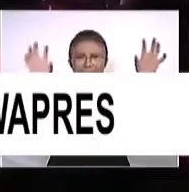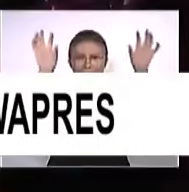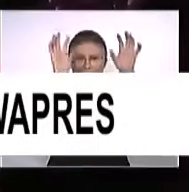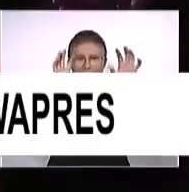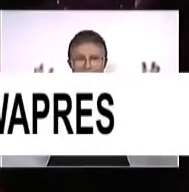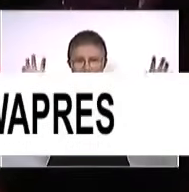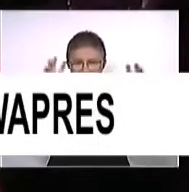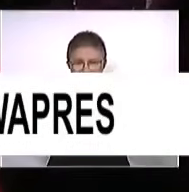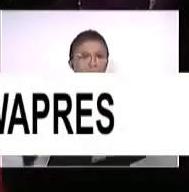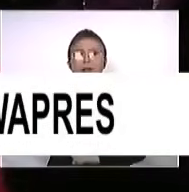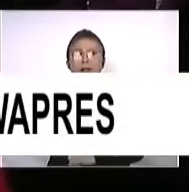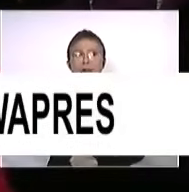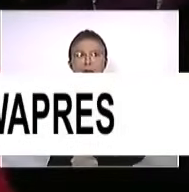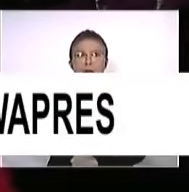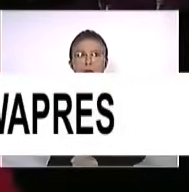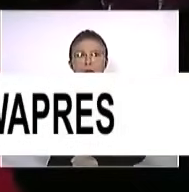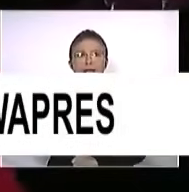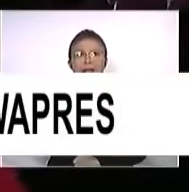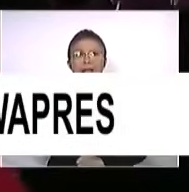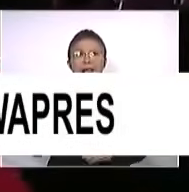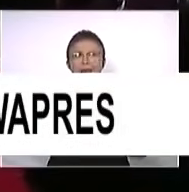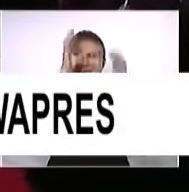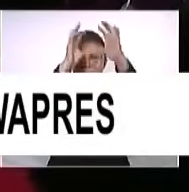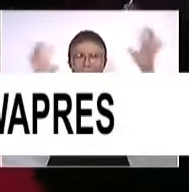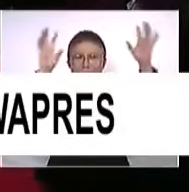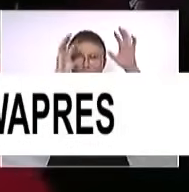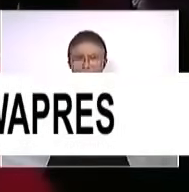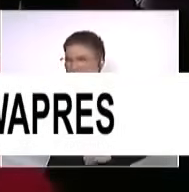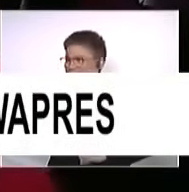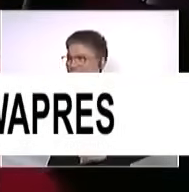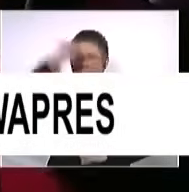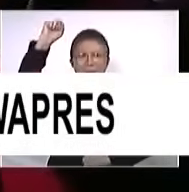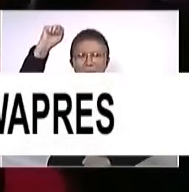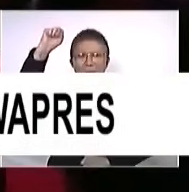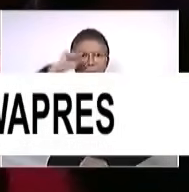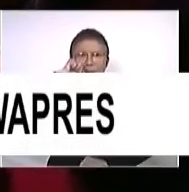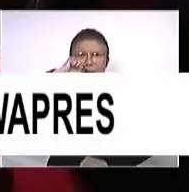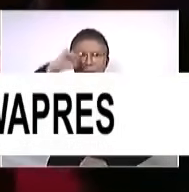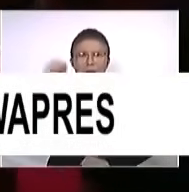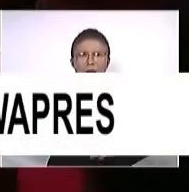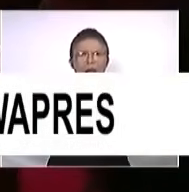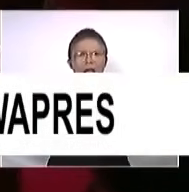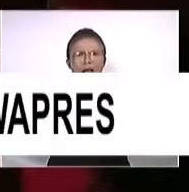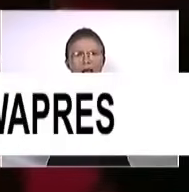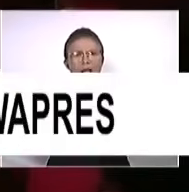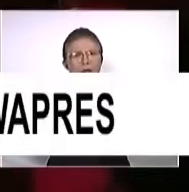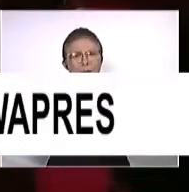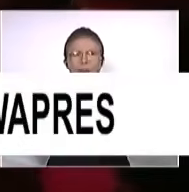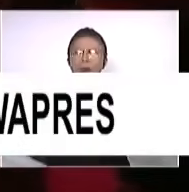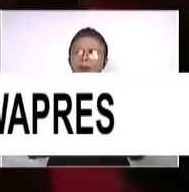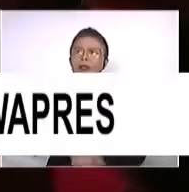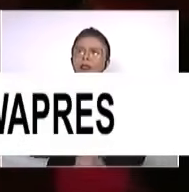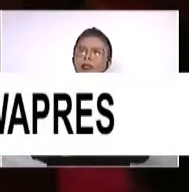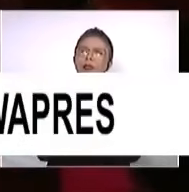kita tagih kalau misalkan ingin mempersiapkan jutaan lapangan pererjaan seperti Apa rumusannya formatnya seperti apa skemanya seperti apa ini